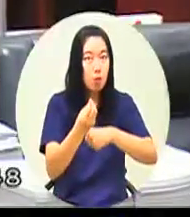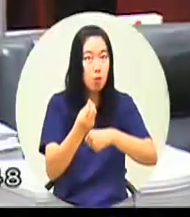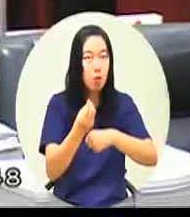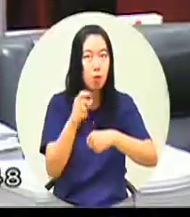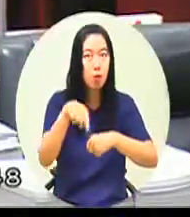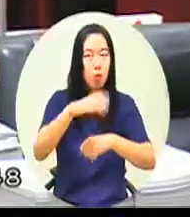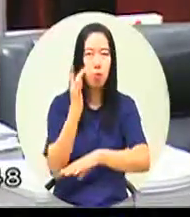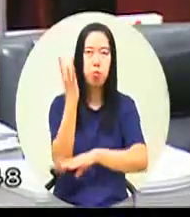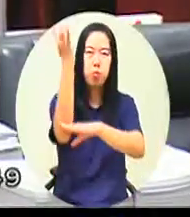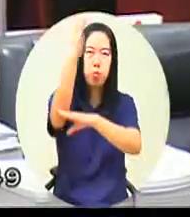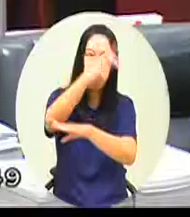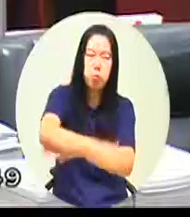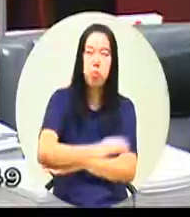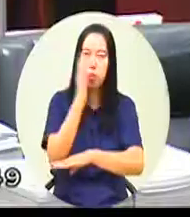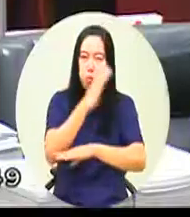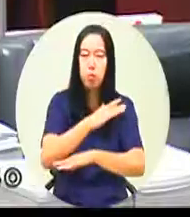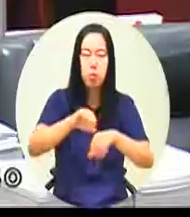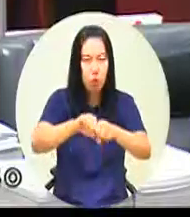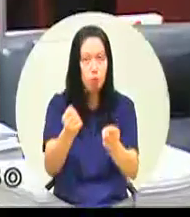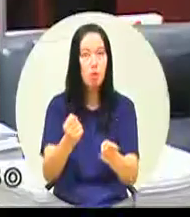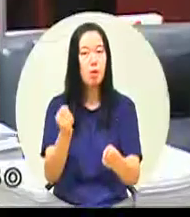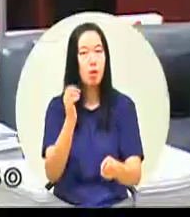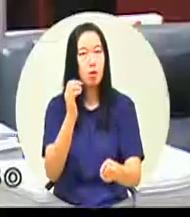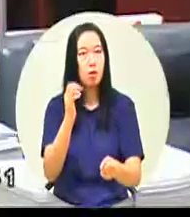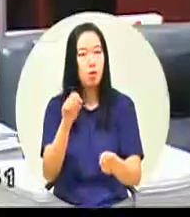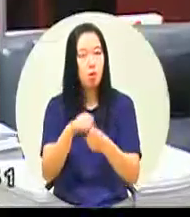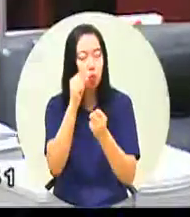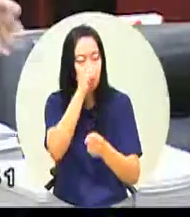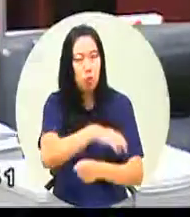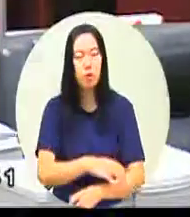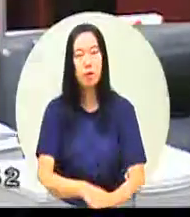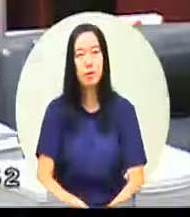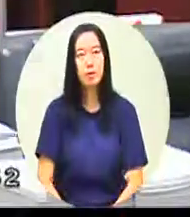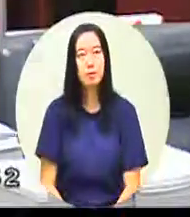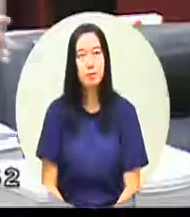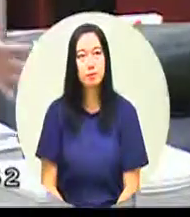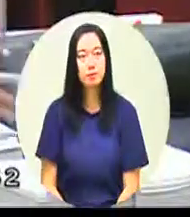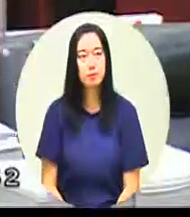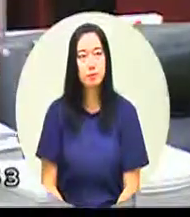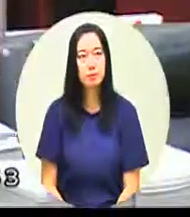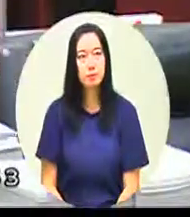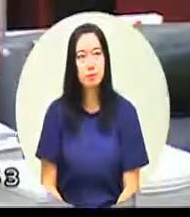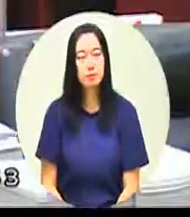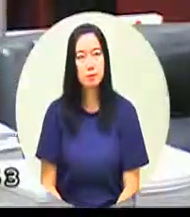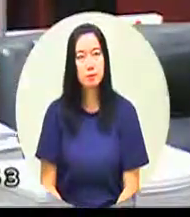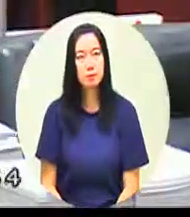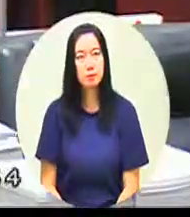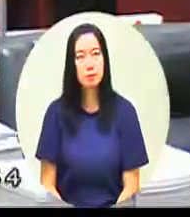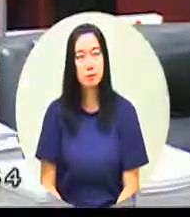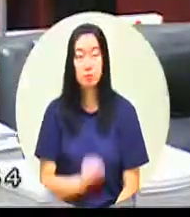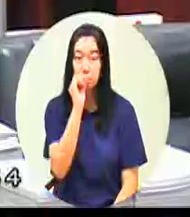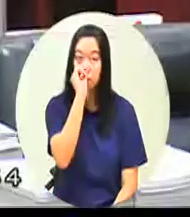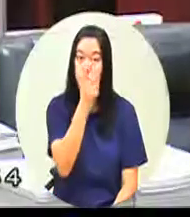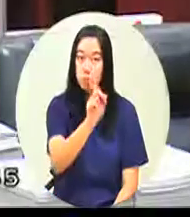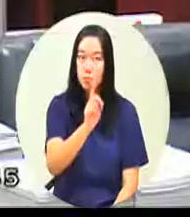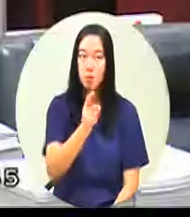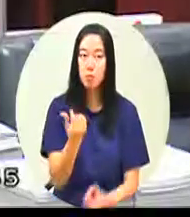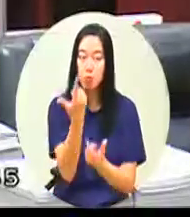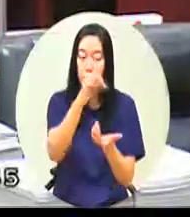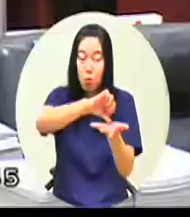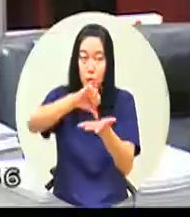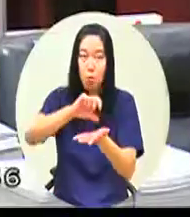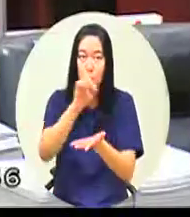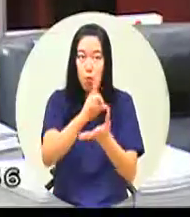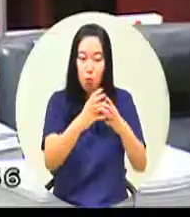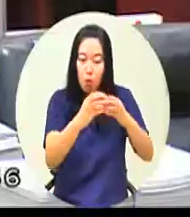无要紧啦，伊若百斤的吼，伊到尾啊拢软，软到规丛拢黄掉，尤其人家种的那个